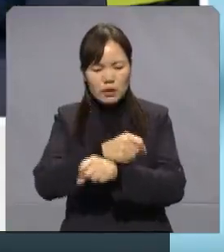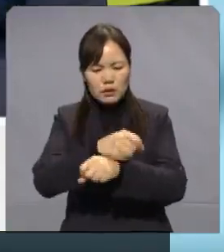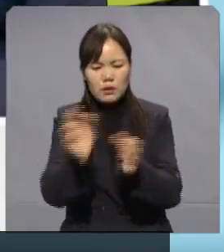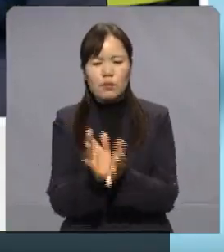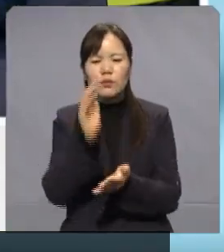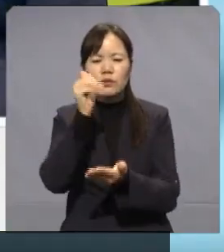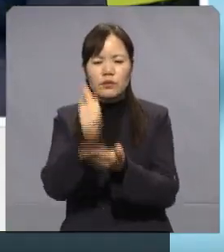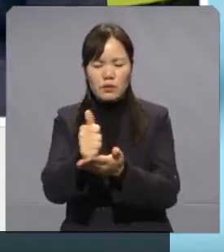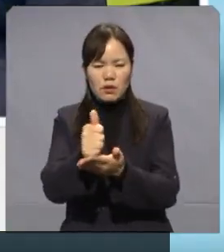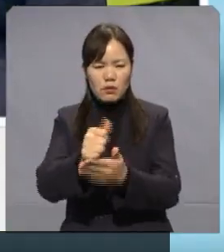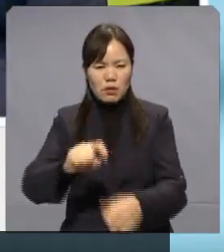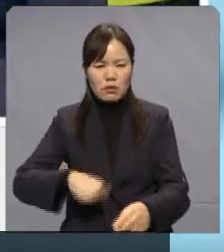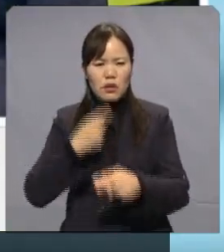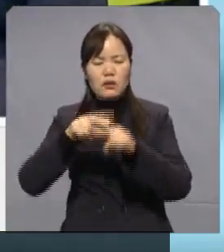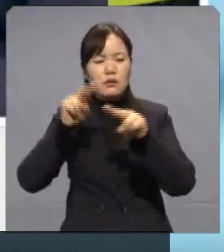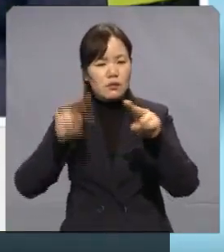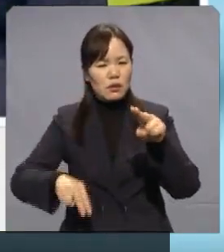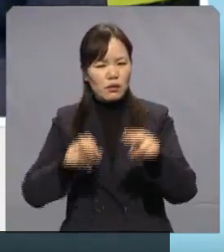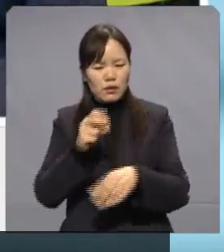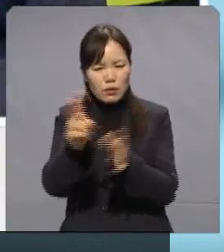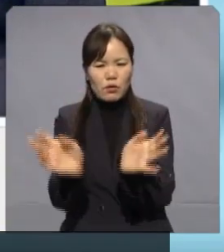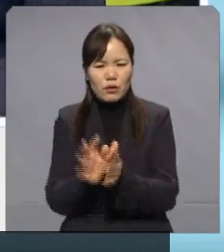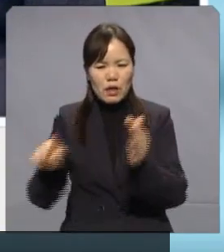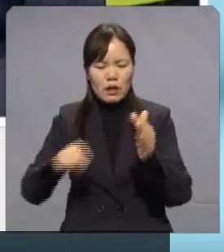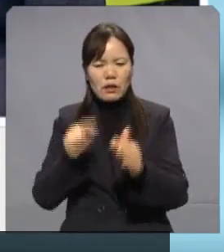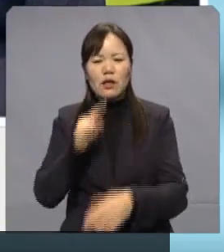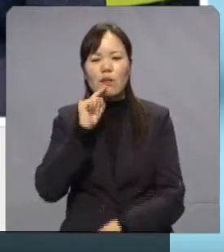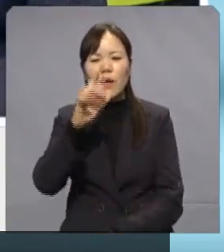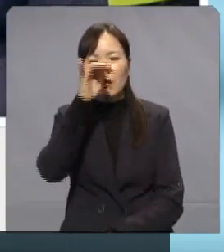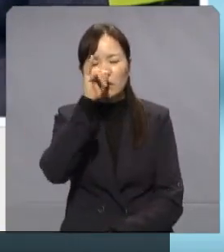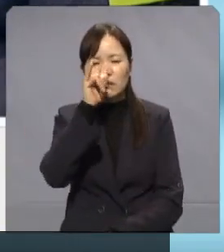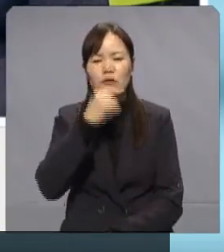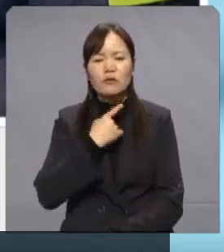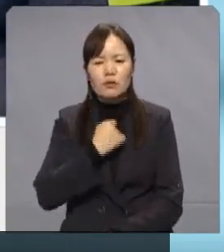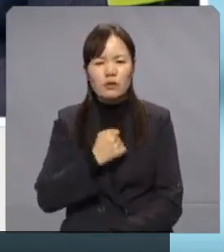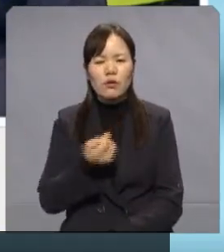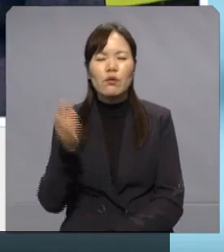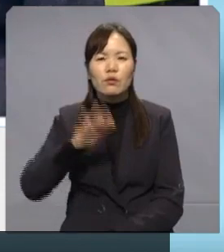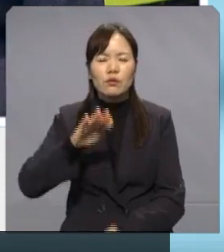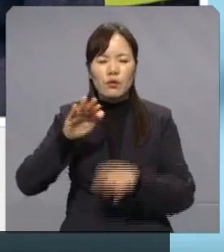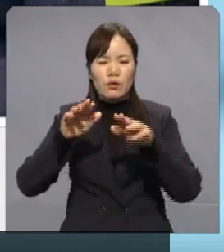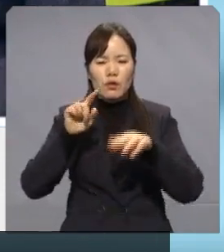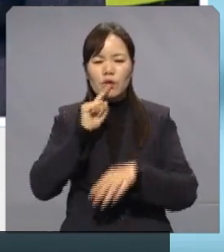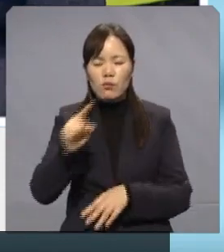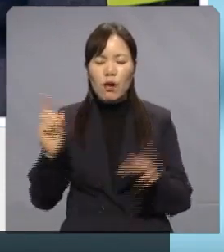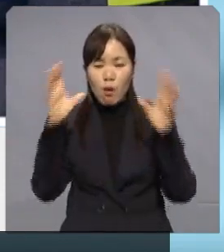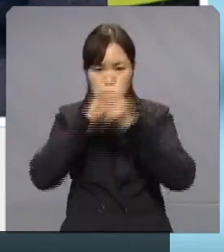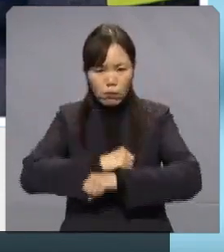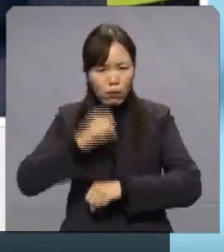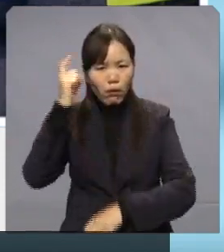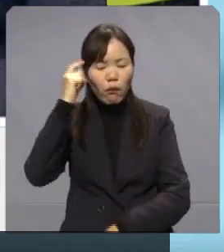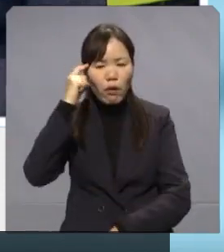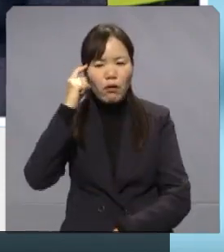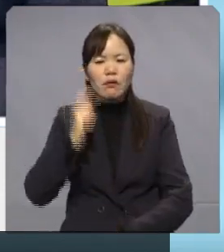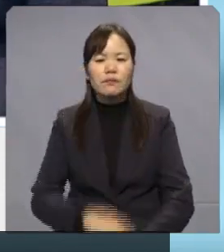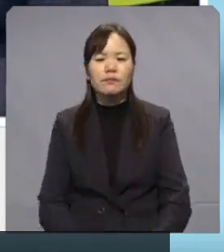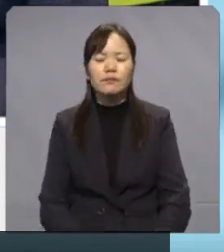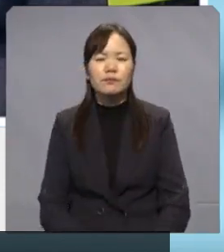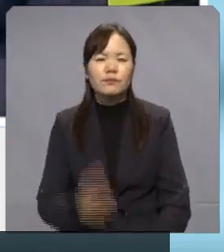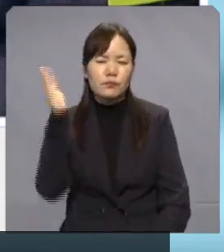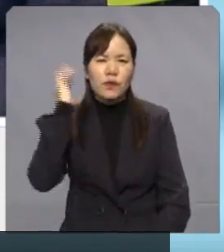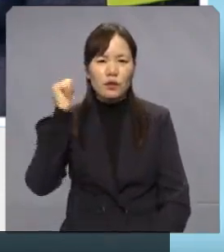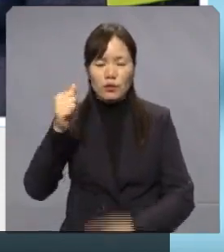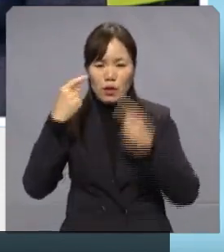사퇴는 충분히 네. 여권 내에서도 목소리가 나왔던 얘기인데 그렇죠. 이게 지금은 완전히 사라졌어요. 그럼 왜 사라졌나 보면은